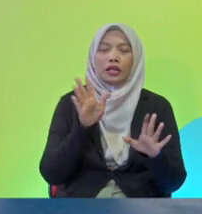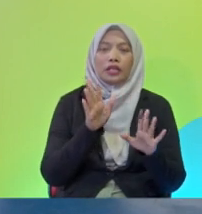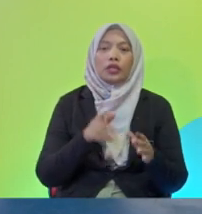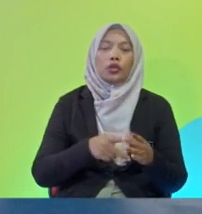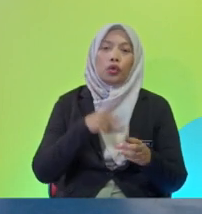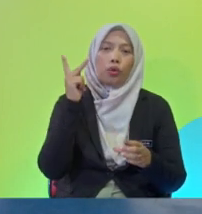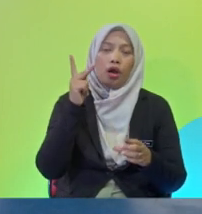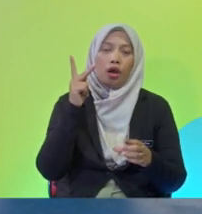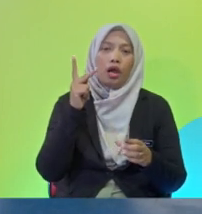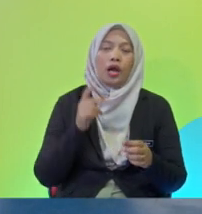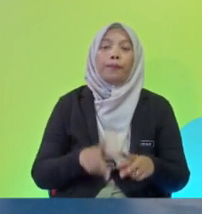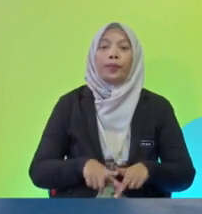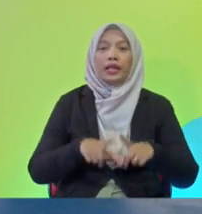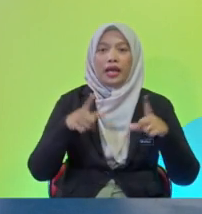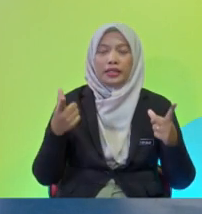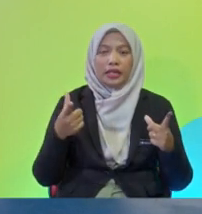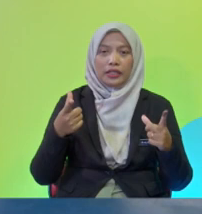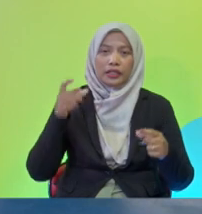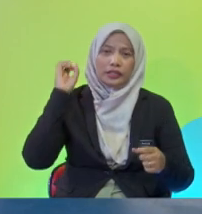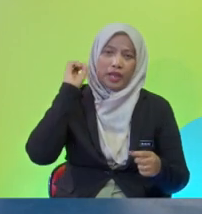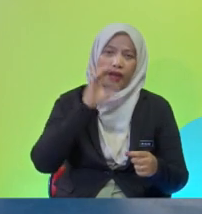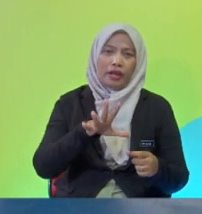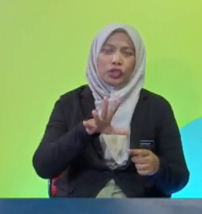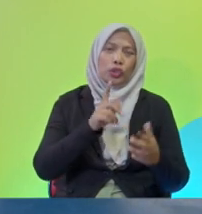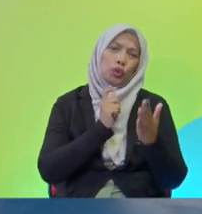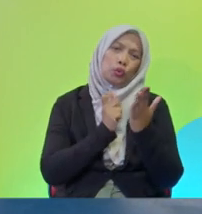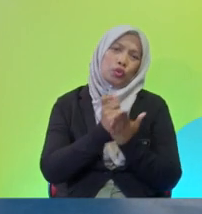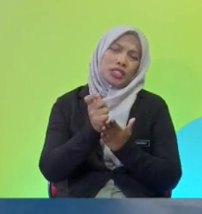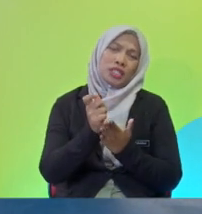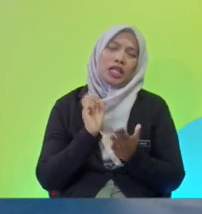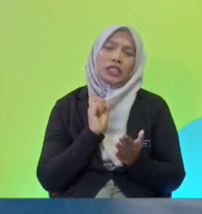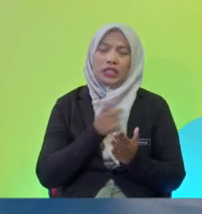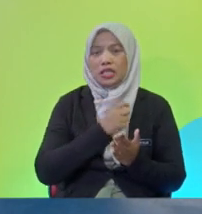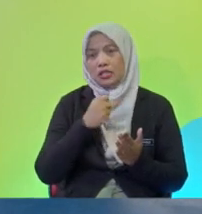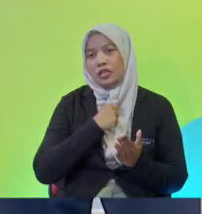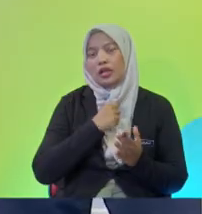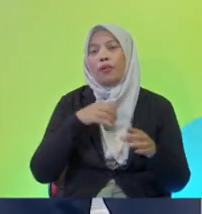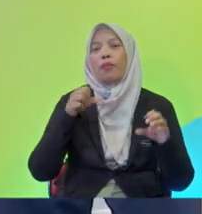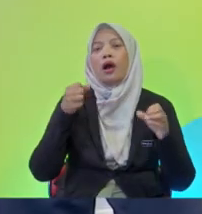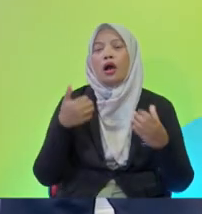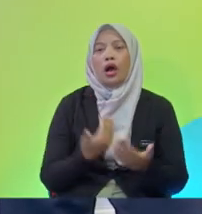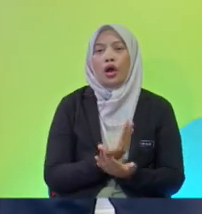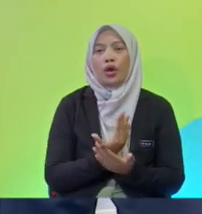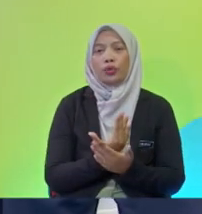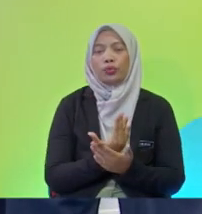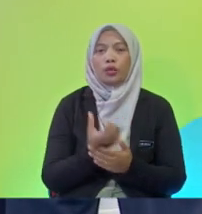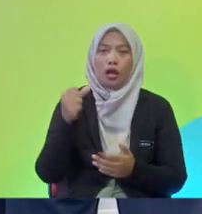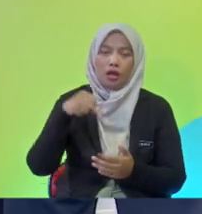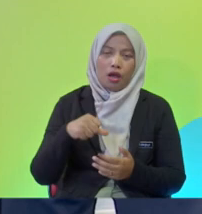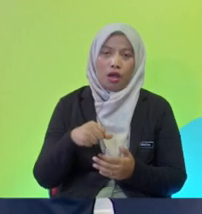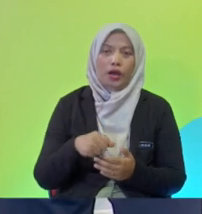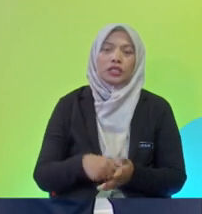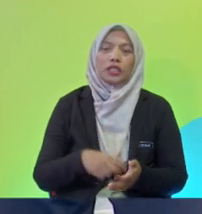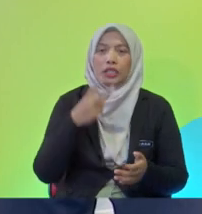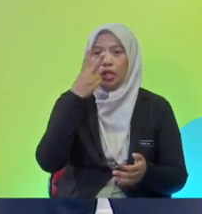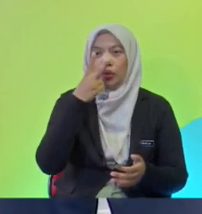dulu. Kecuali kalau bola itu direct datang pada kita, kena kita, yes kita. Okey, tapi saya tengok ada sekali tu cikgu,